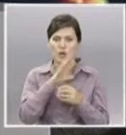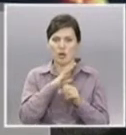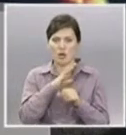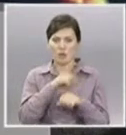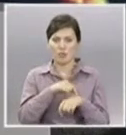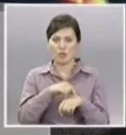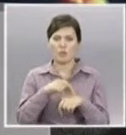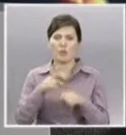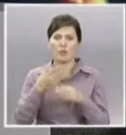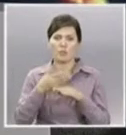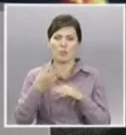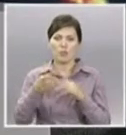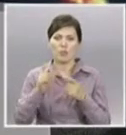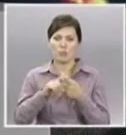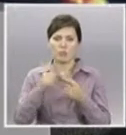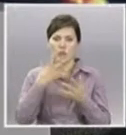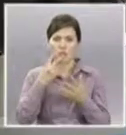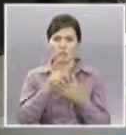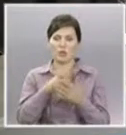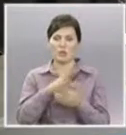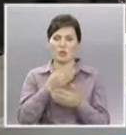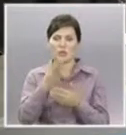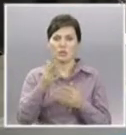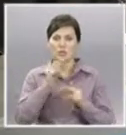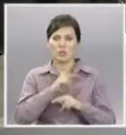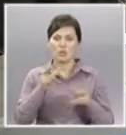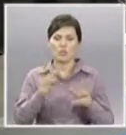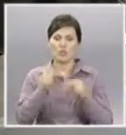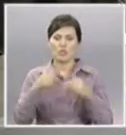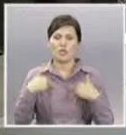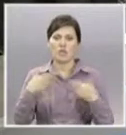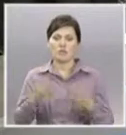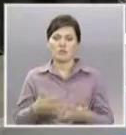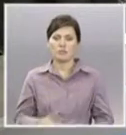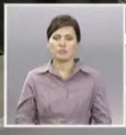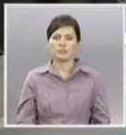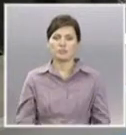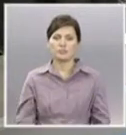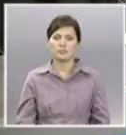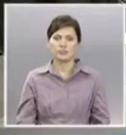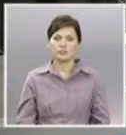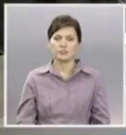өткен кейінде осылып жатыр. Ал біз өз тарапымыздан сізге еңбегіңізде табыс тілейміз. Спасибо, рахмет.